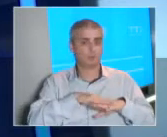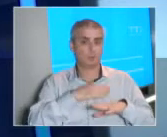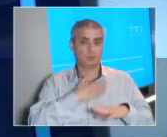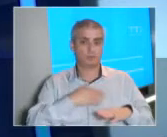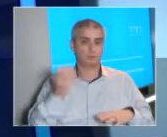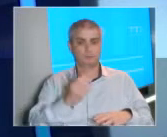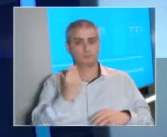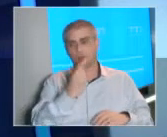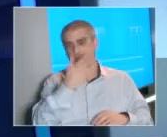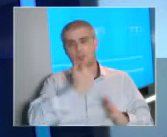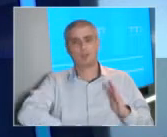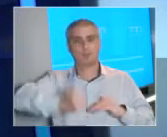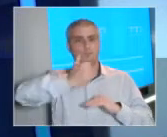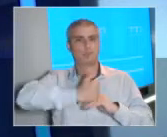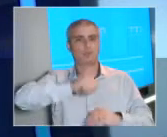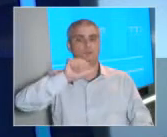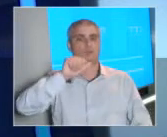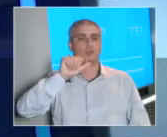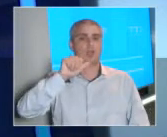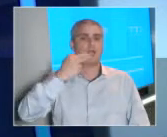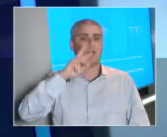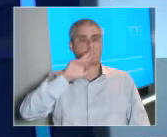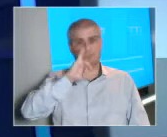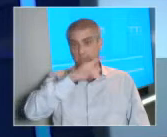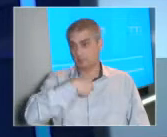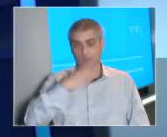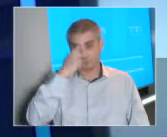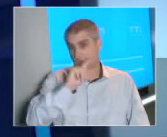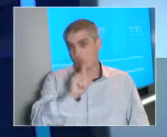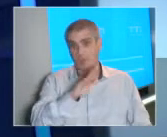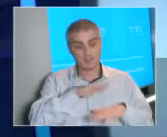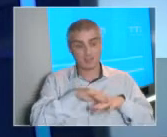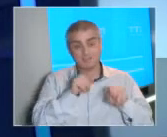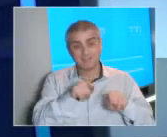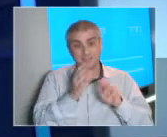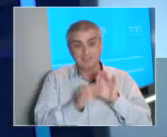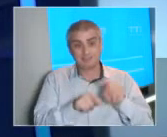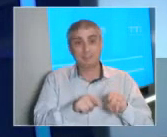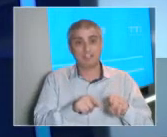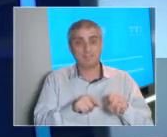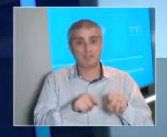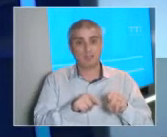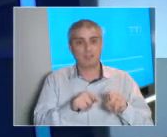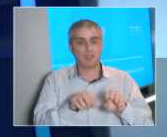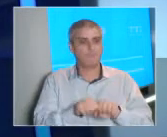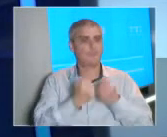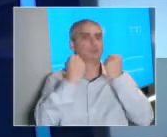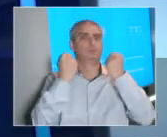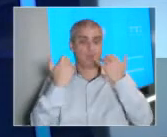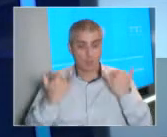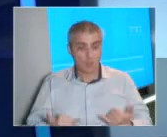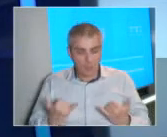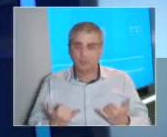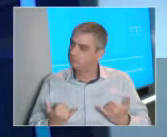לשים מישהו שעמד בראש הרי, אנחנו מבינים שיכול להיות שהתפקיד הזה ספציפי במשבר